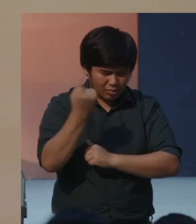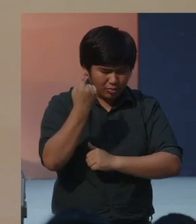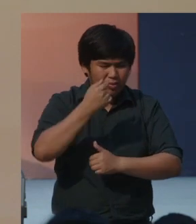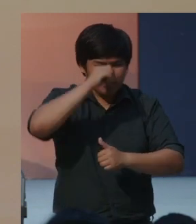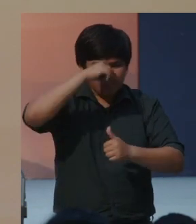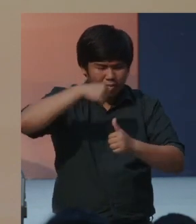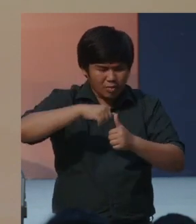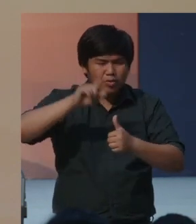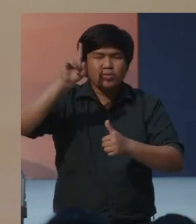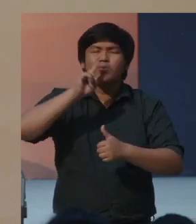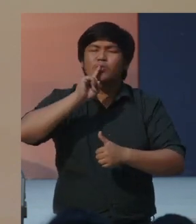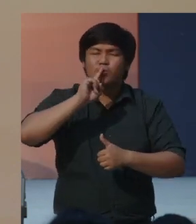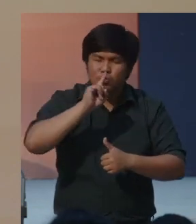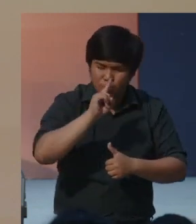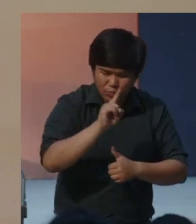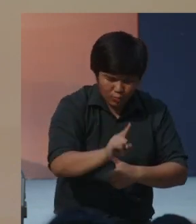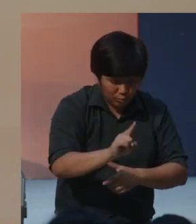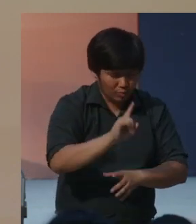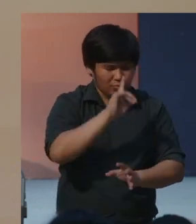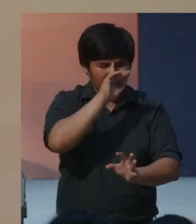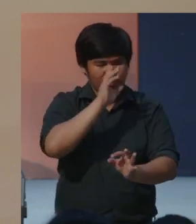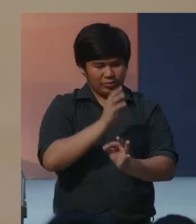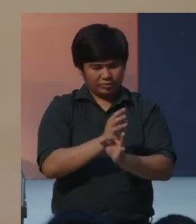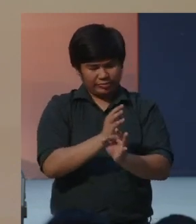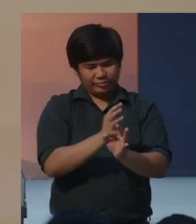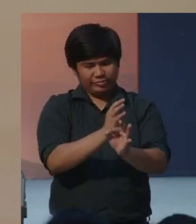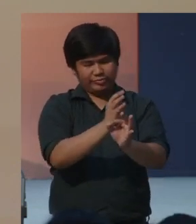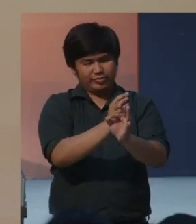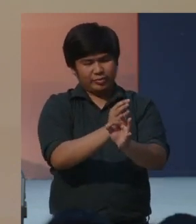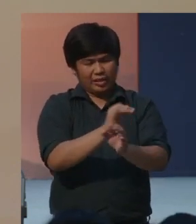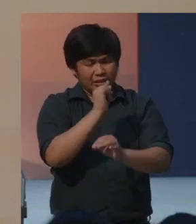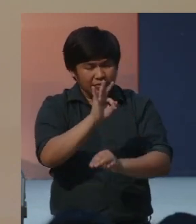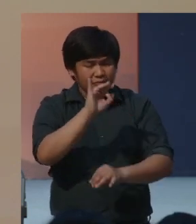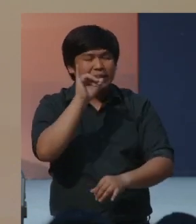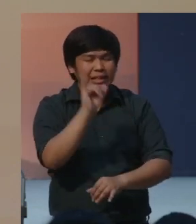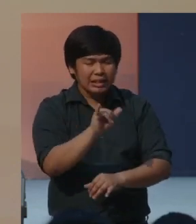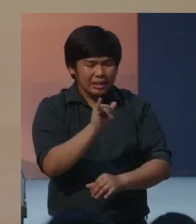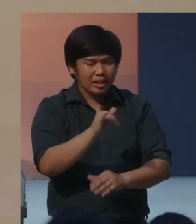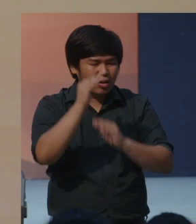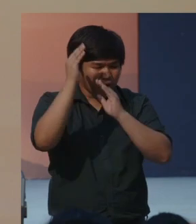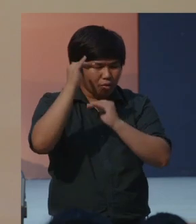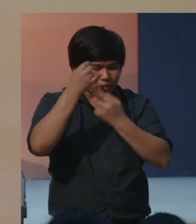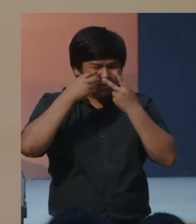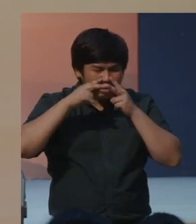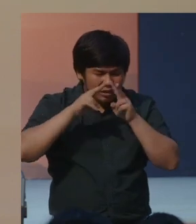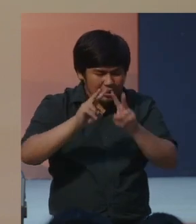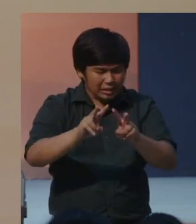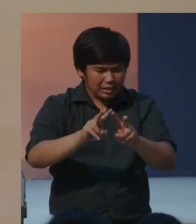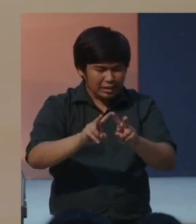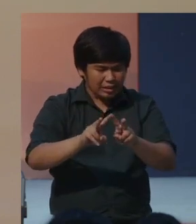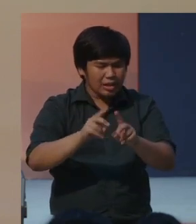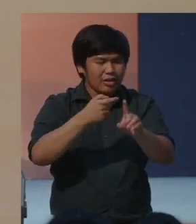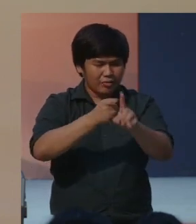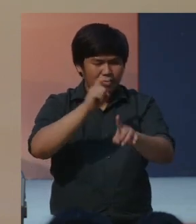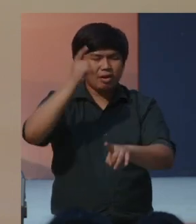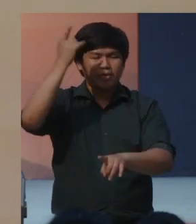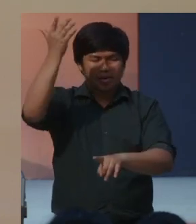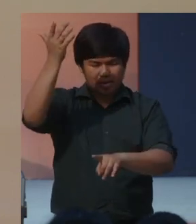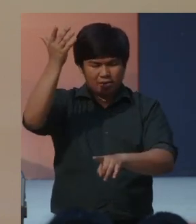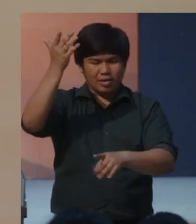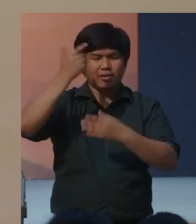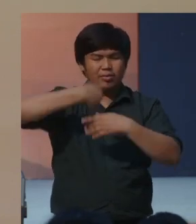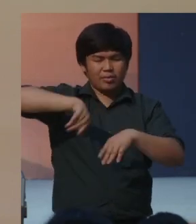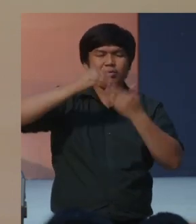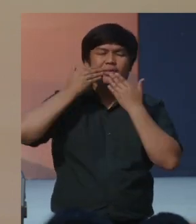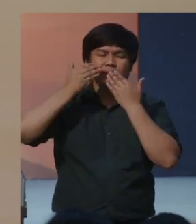mga hinihiling. Kung ito ay yes, nawa Panginoon, makita namin na ito ay mula sa inyo at